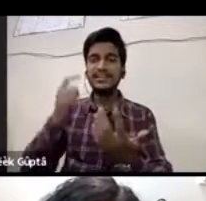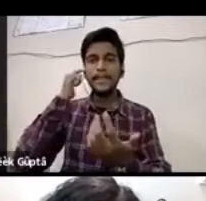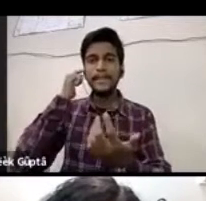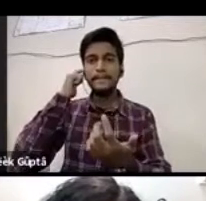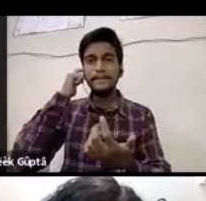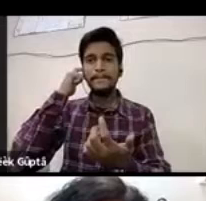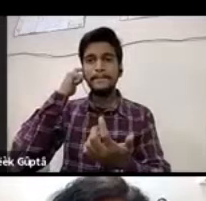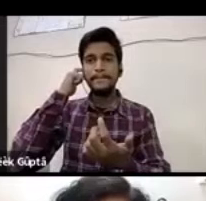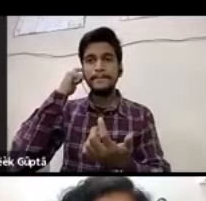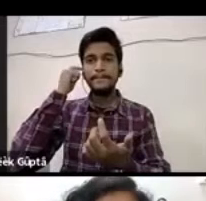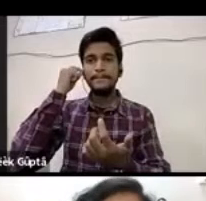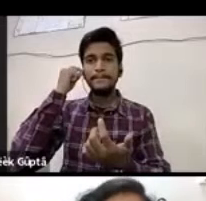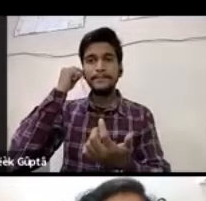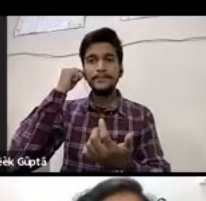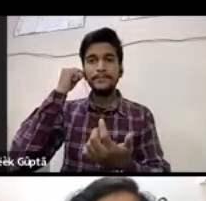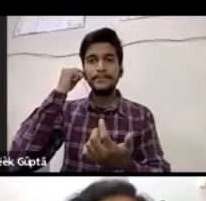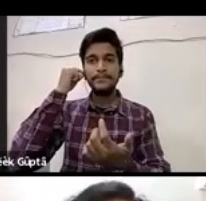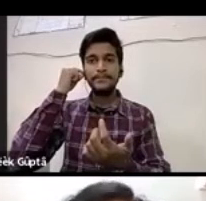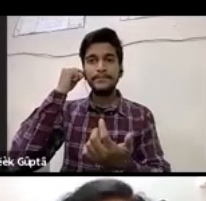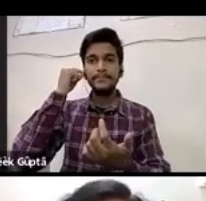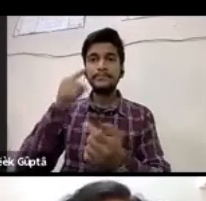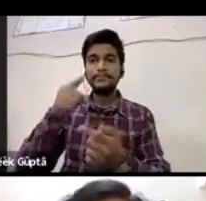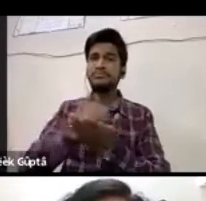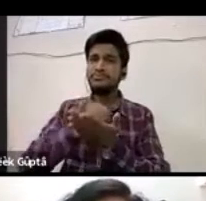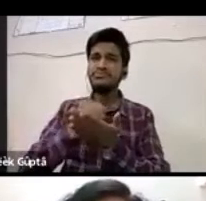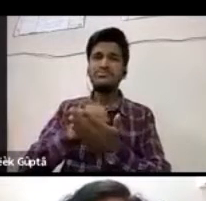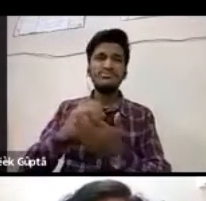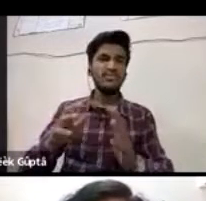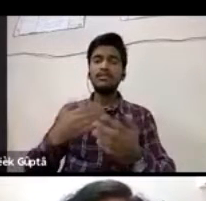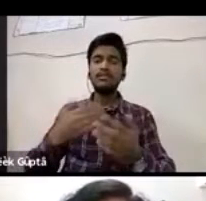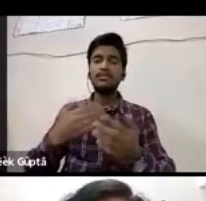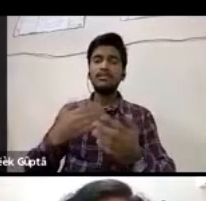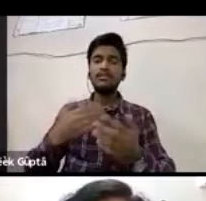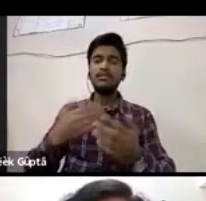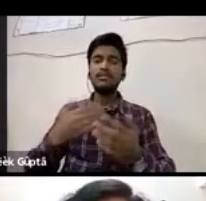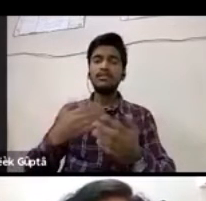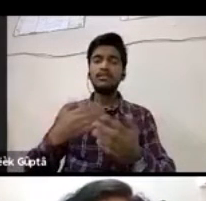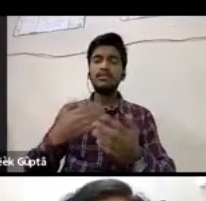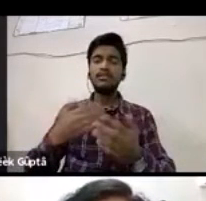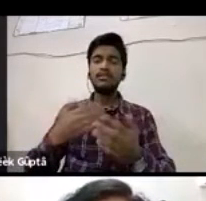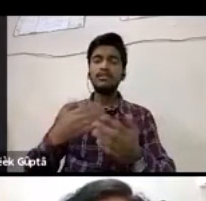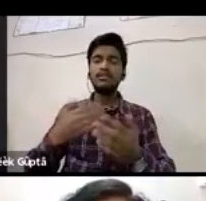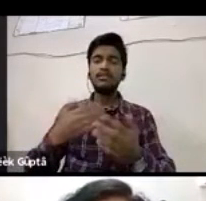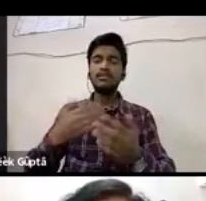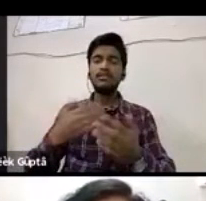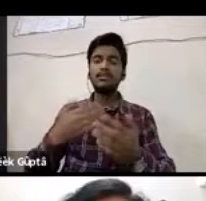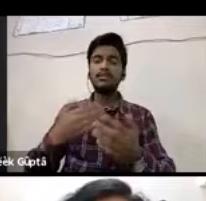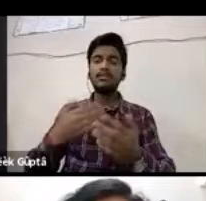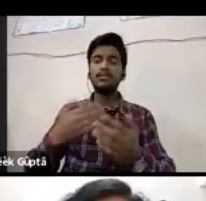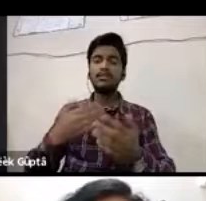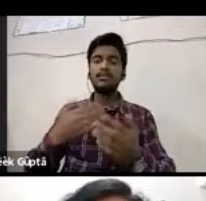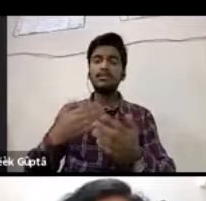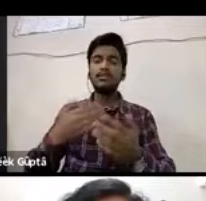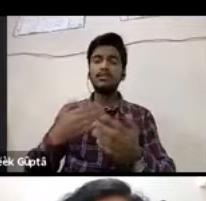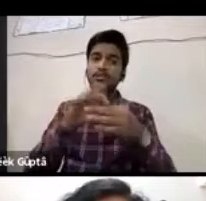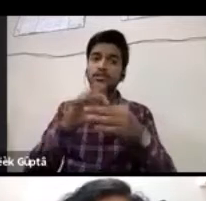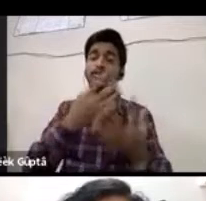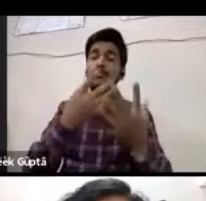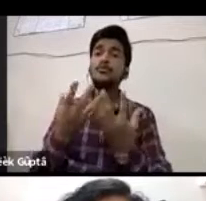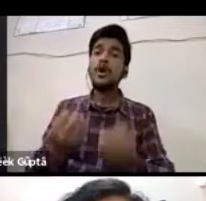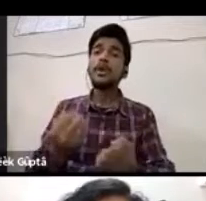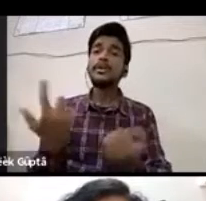a bank and an organization who asked me, आप क्या चाहते हो? मैंने कहा मेरे को I need a right technological support, and